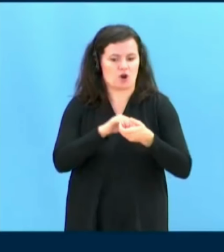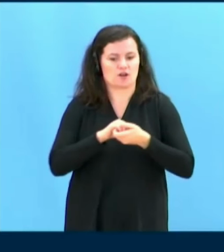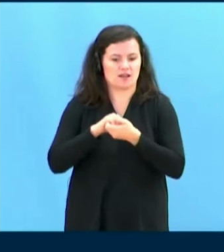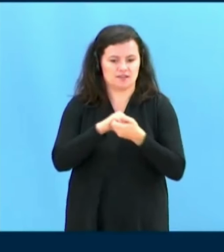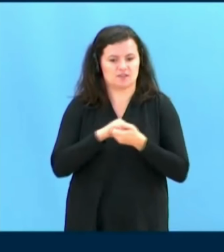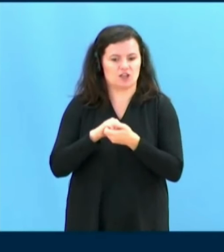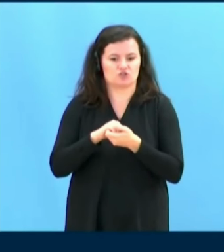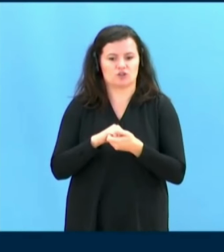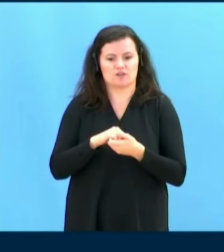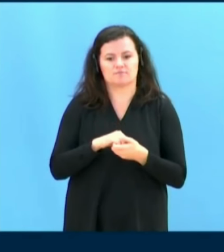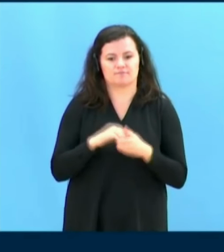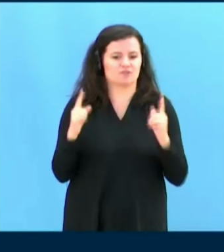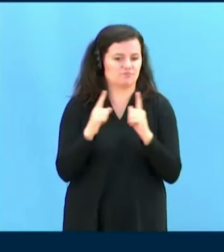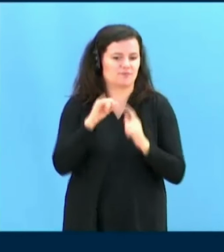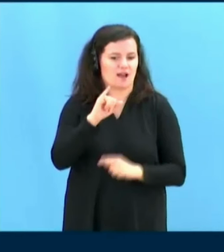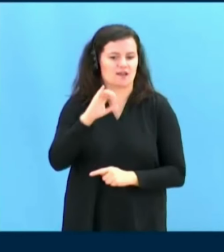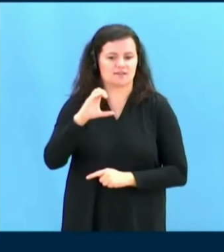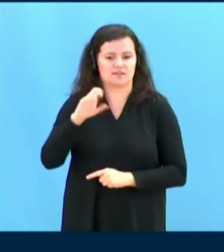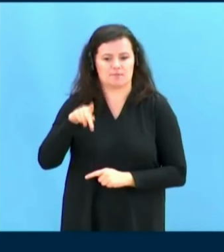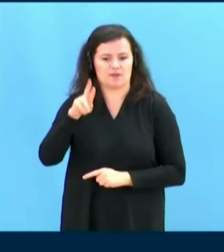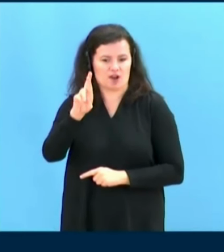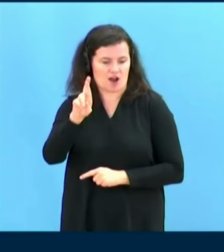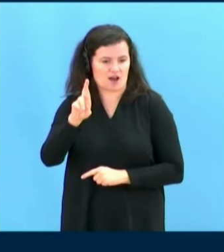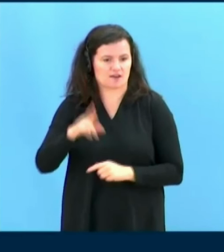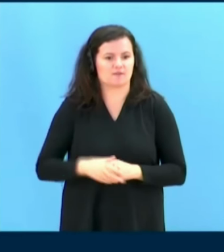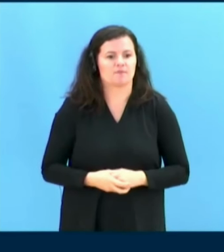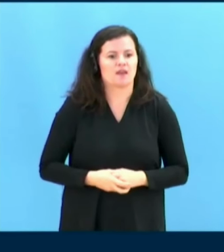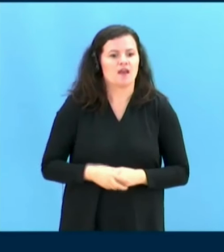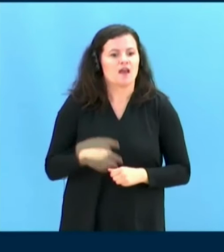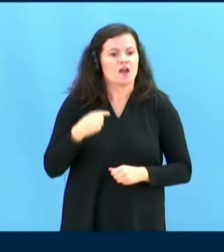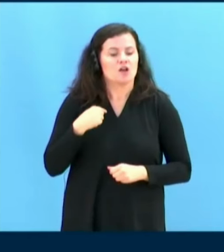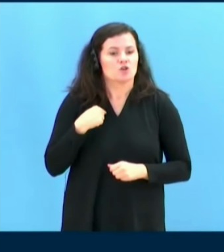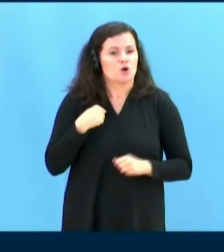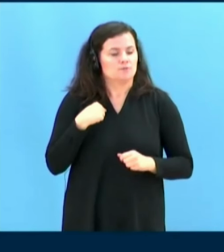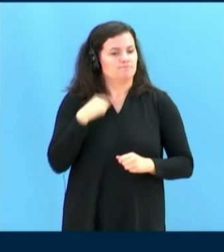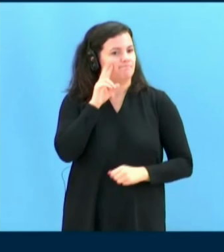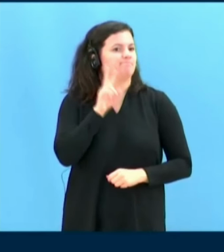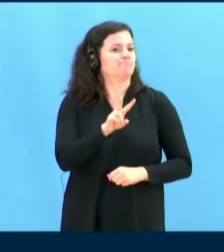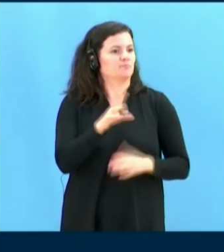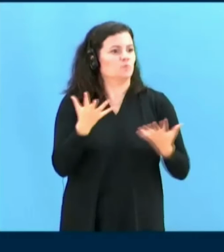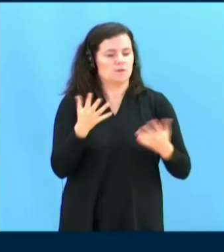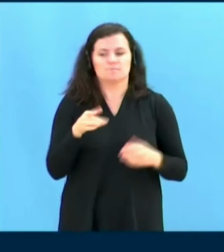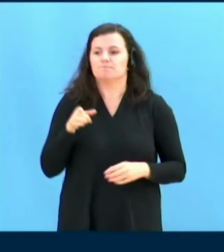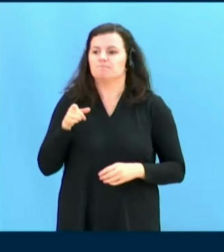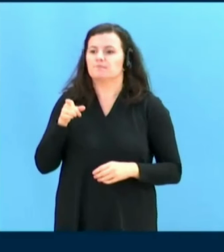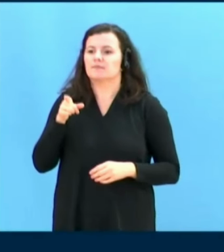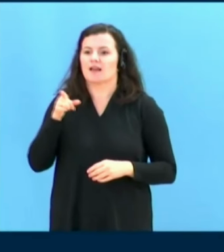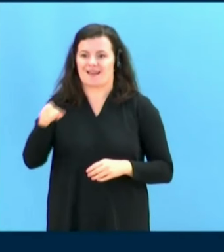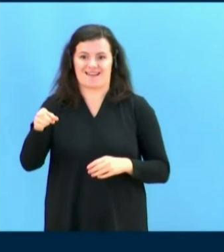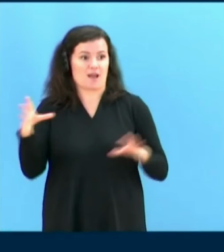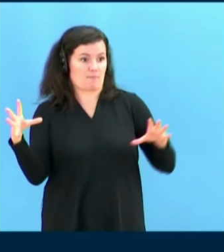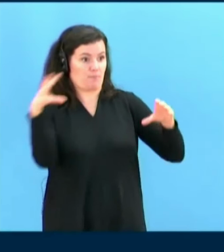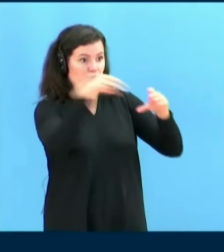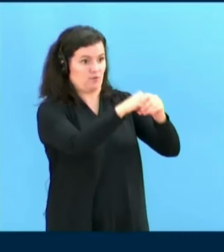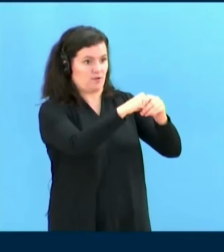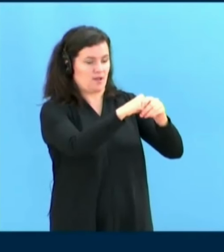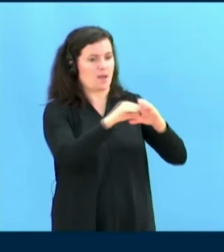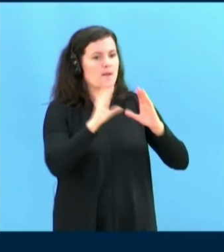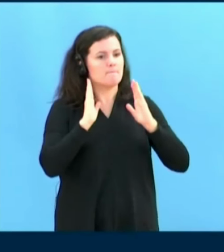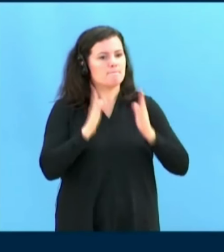Мы считаем, что для эффективного равноправного участия коренных народов в работе Совета прав человека необходимо